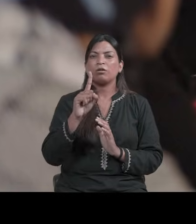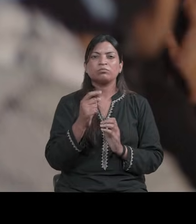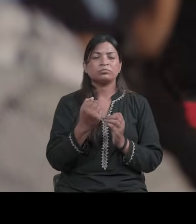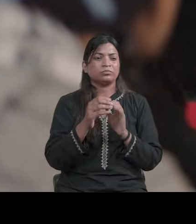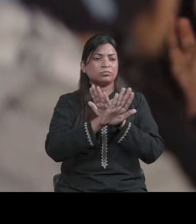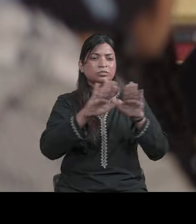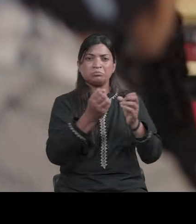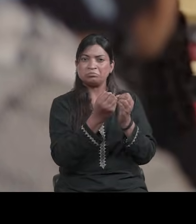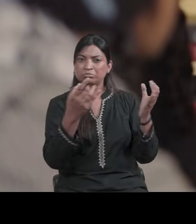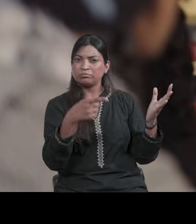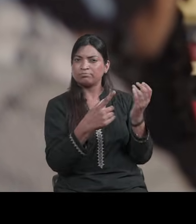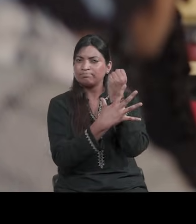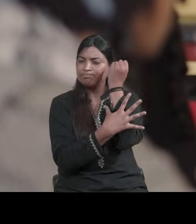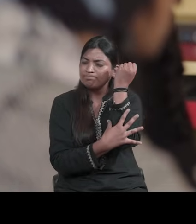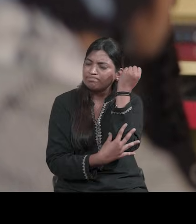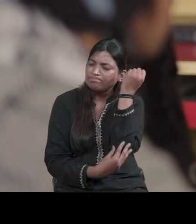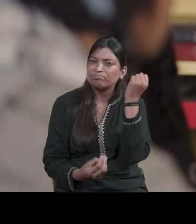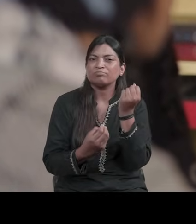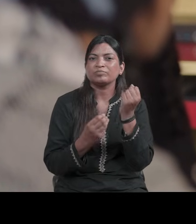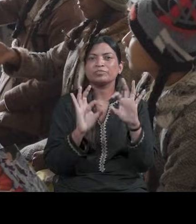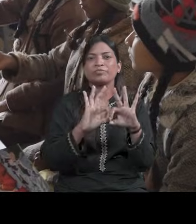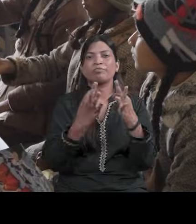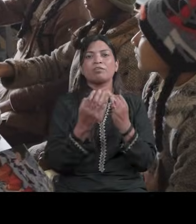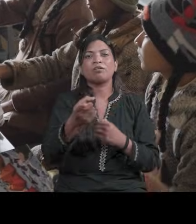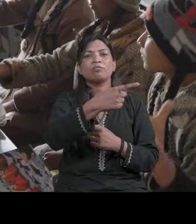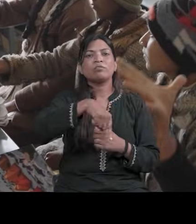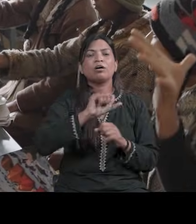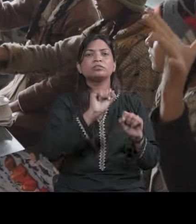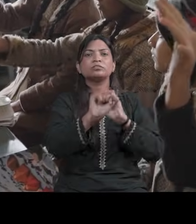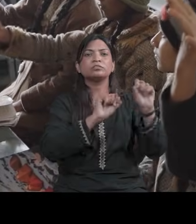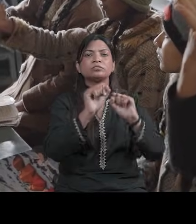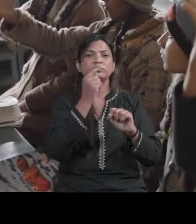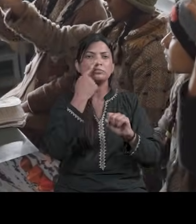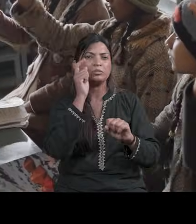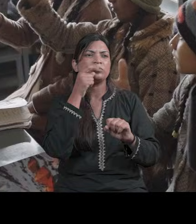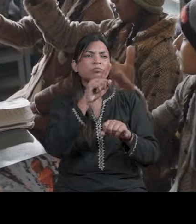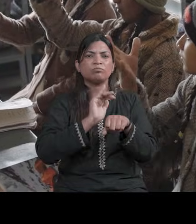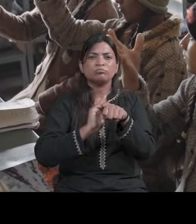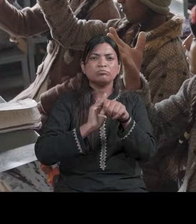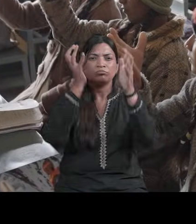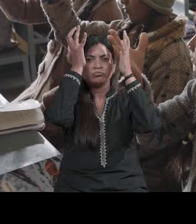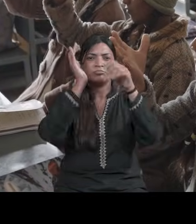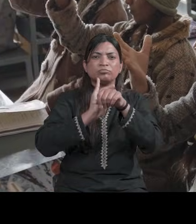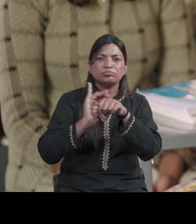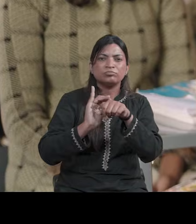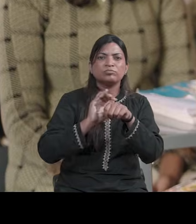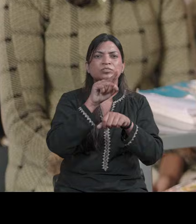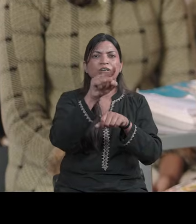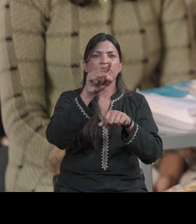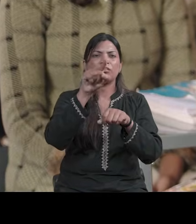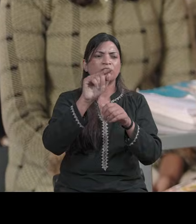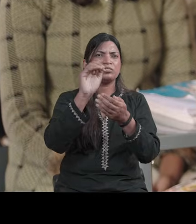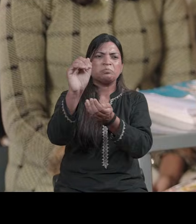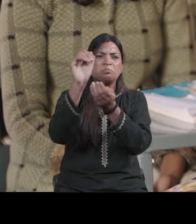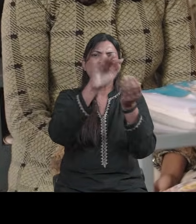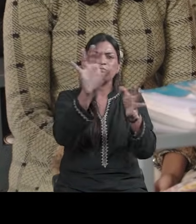बच्चे निर्धन वर्ग से आते हैं, या उनके किसी के मतलब कि उनके पेरेंट्स उनको है ना वो मजदूरी करते हैं, तो उनको हमारे यहाँ संस्था में